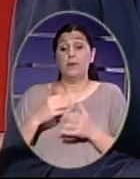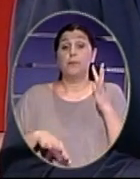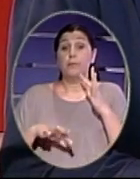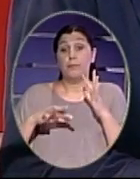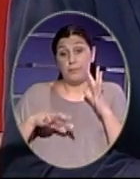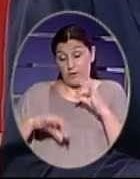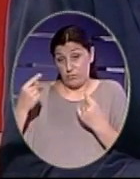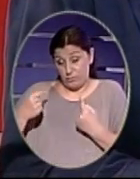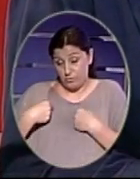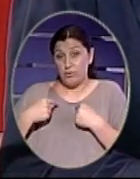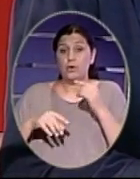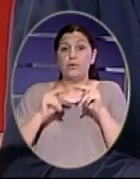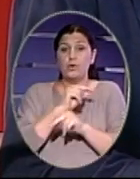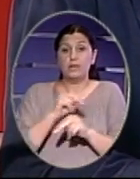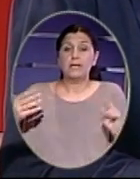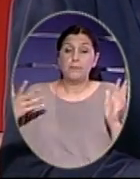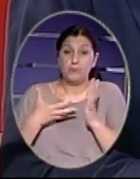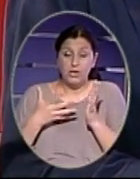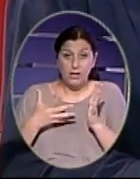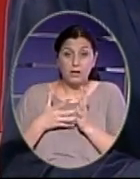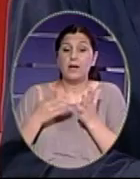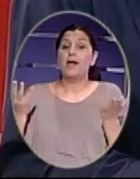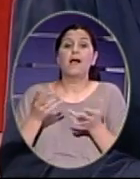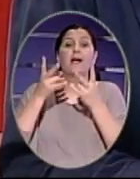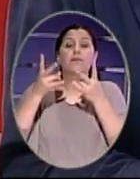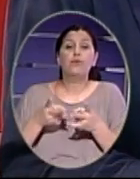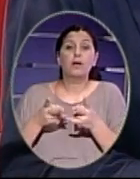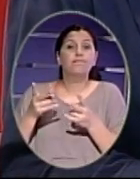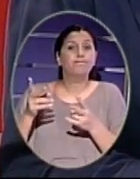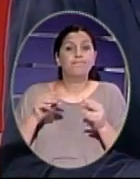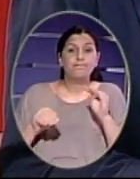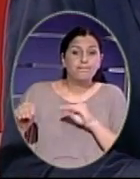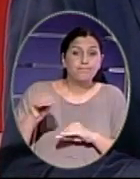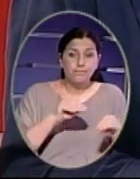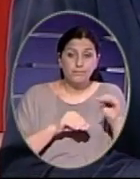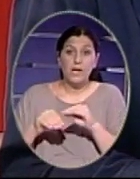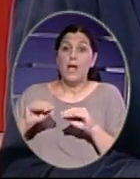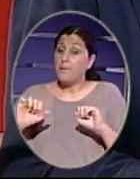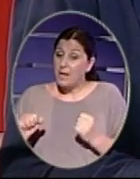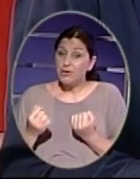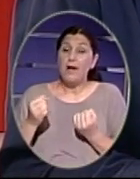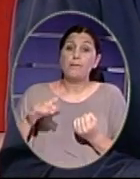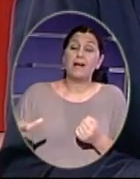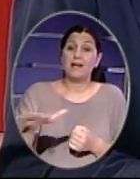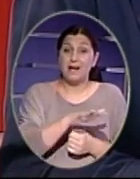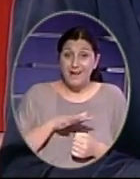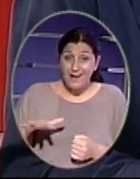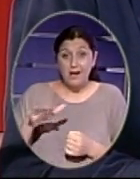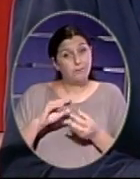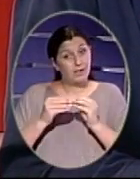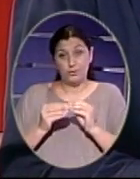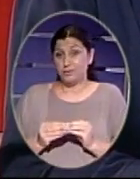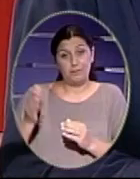הנושא הזה ולראות כיצד אפשר לנהל הן את המשאב הקרקעי המצומצם שיש